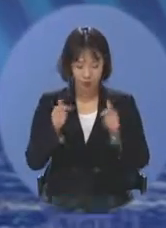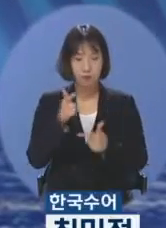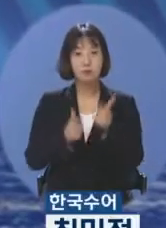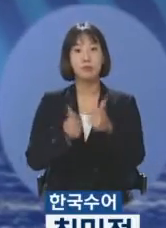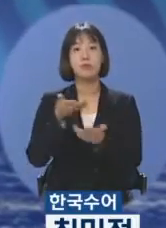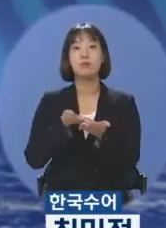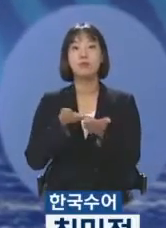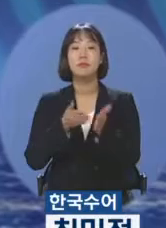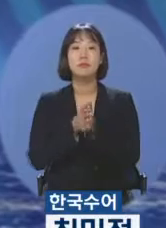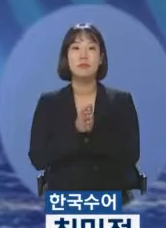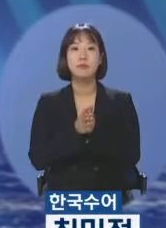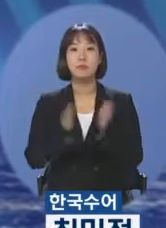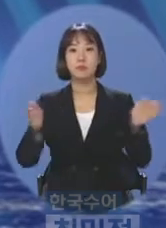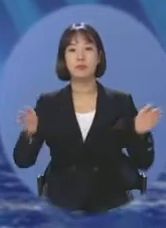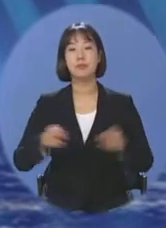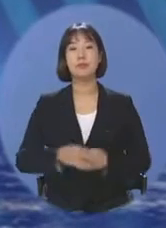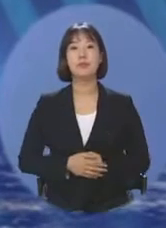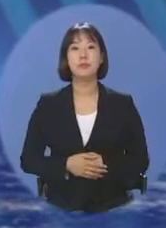이어서 목포에서 전해드리겠습니다.